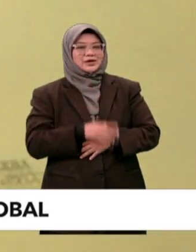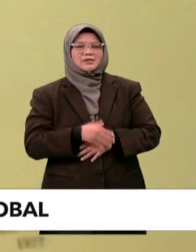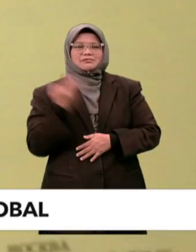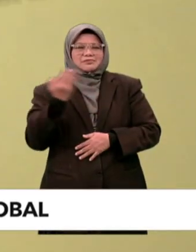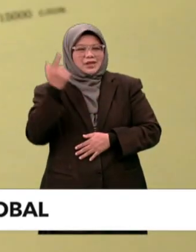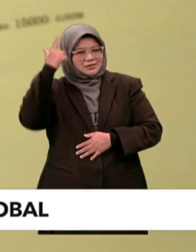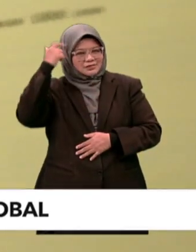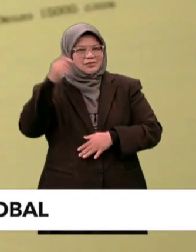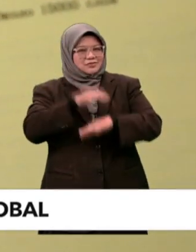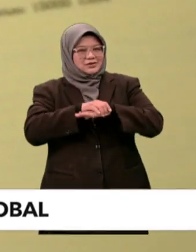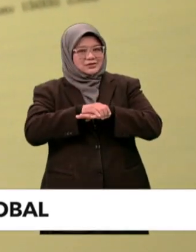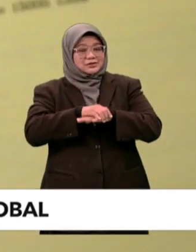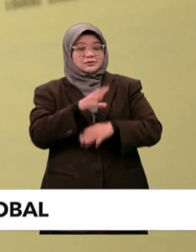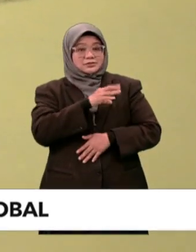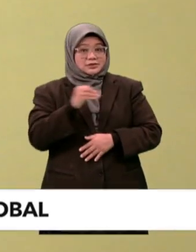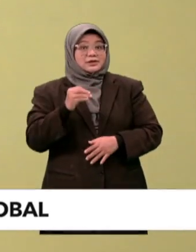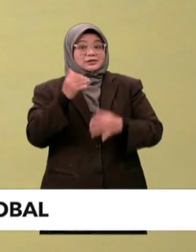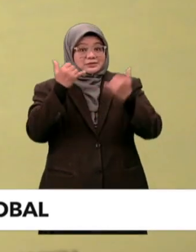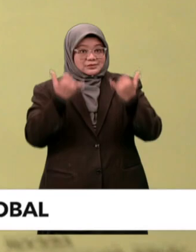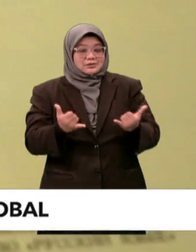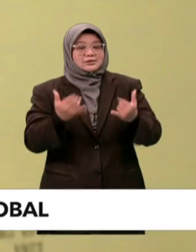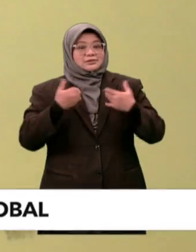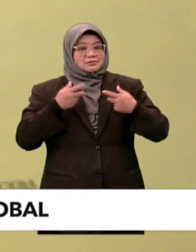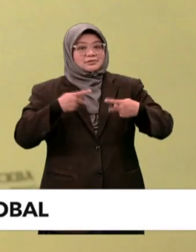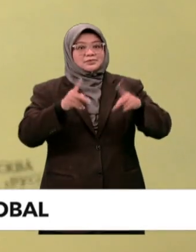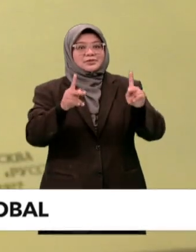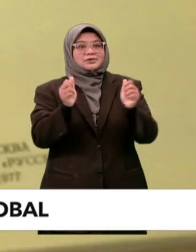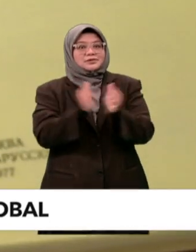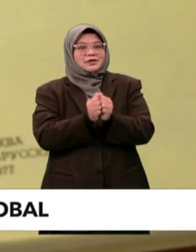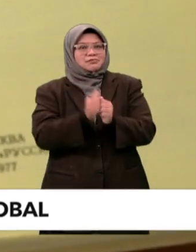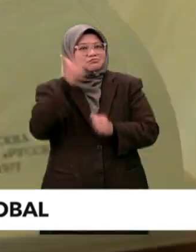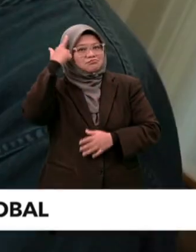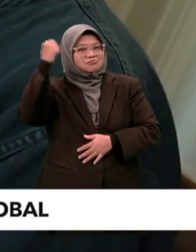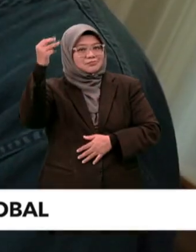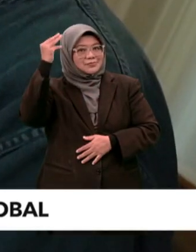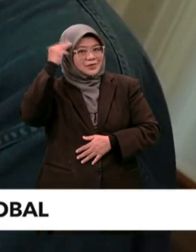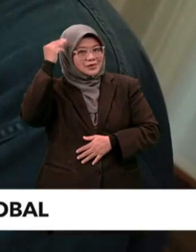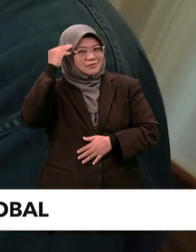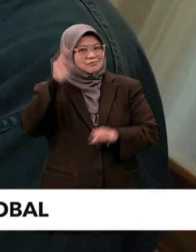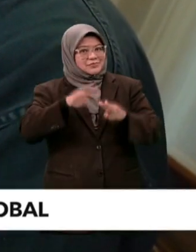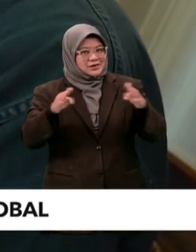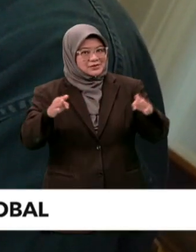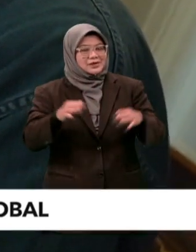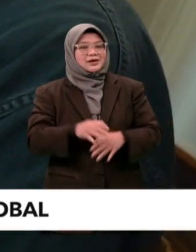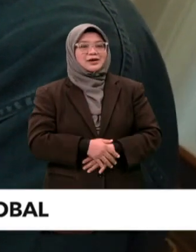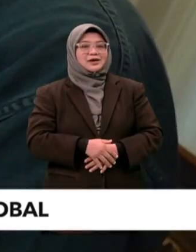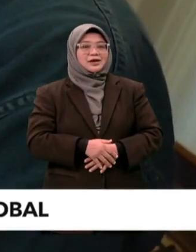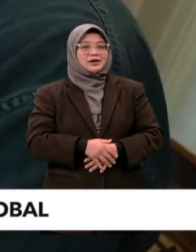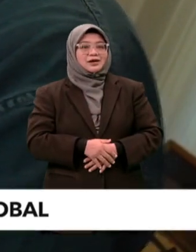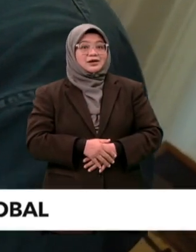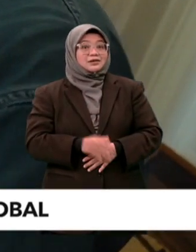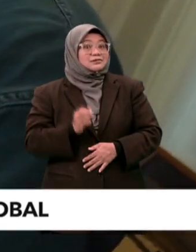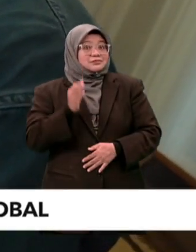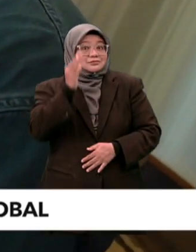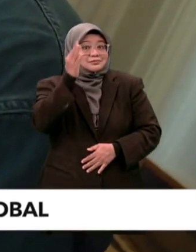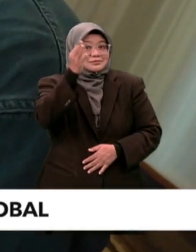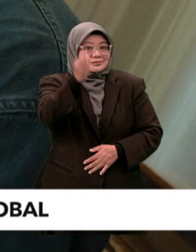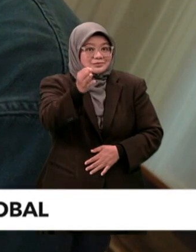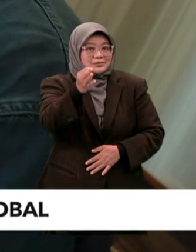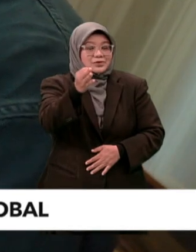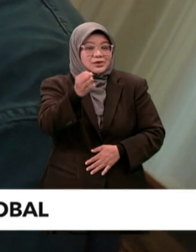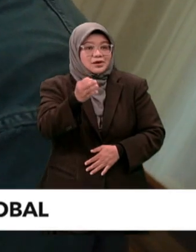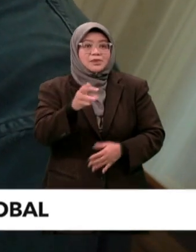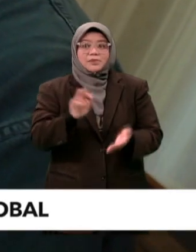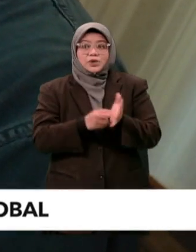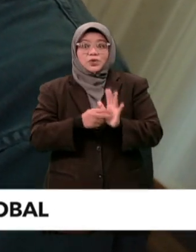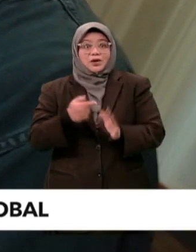Jadi kalau misalnya sekarang tidak ada peluang dengan bahasa Melayu mereka gunakan bahasa Inggris nanti kalau ada peluang dengan bahasa mana